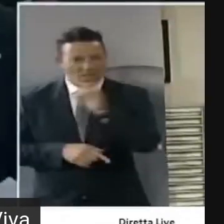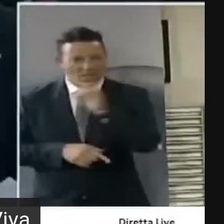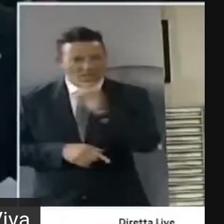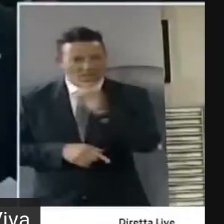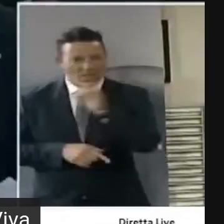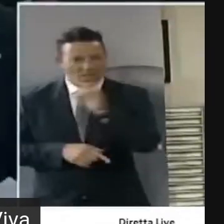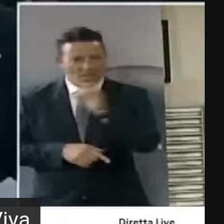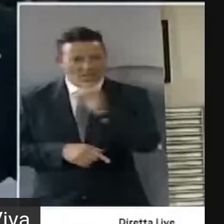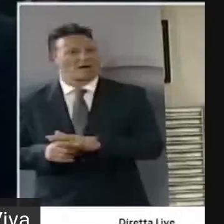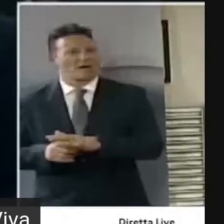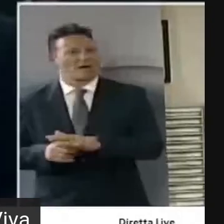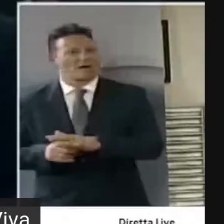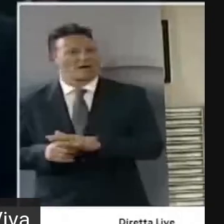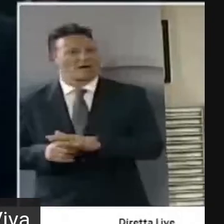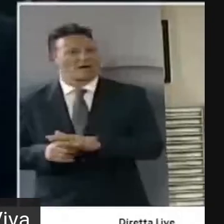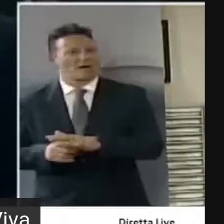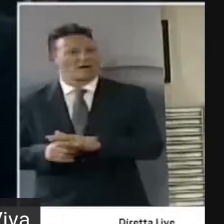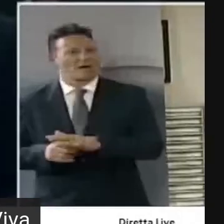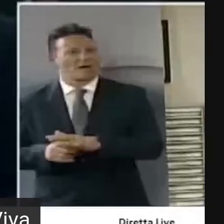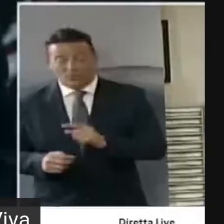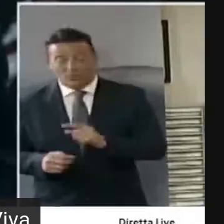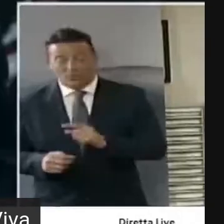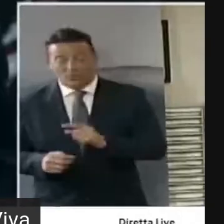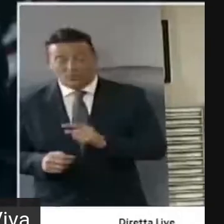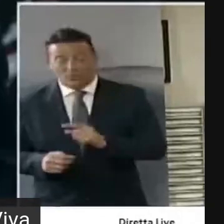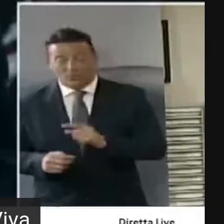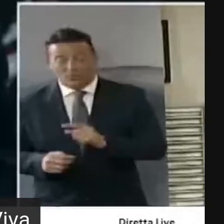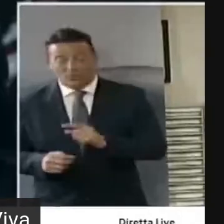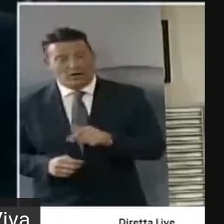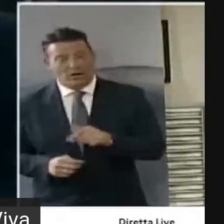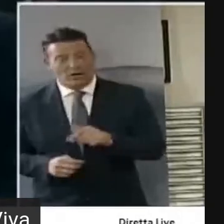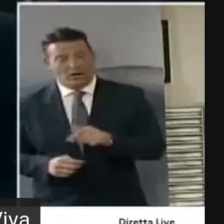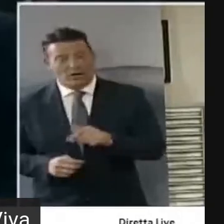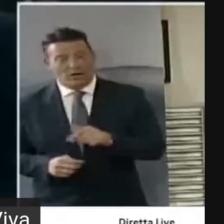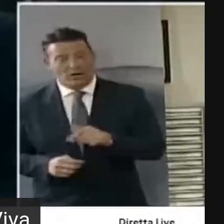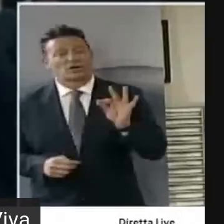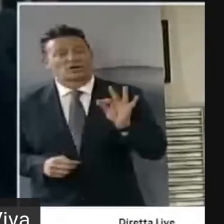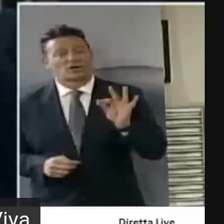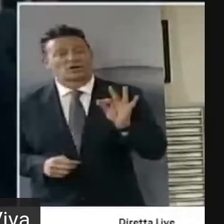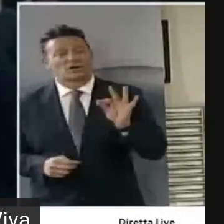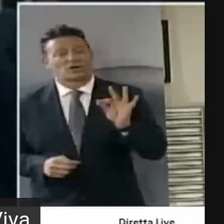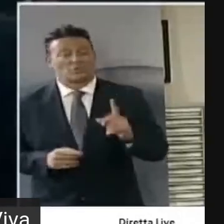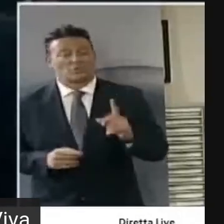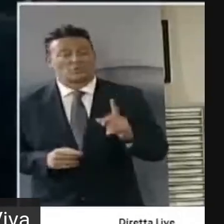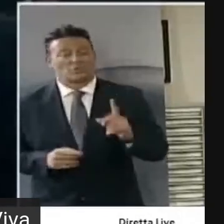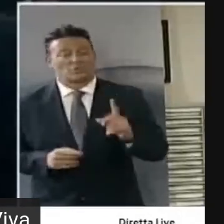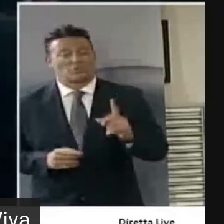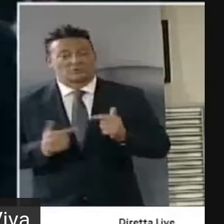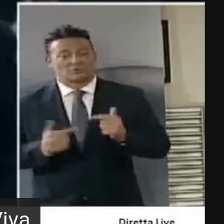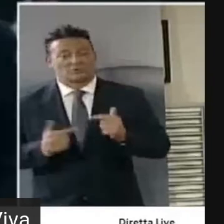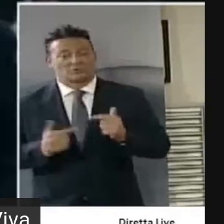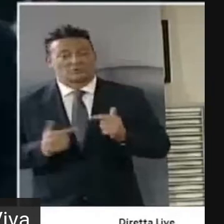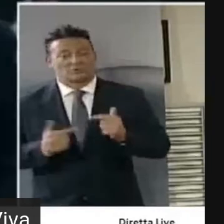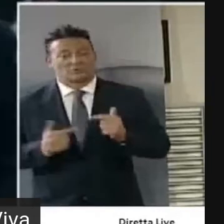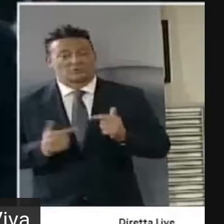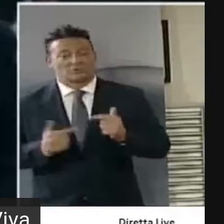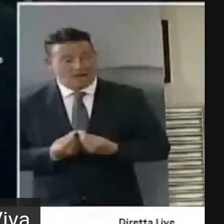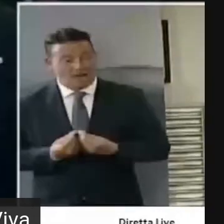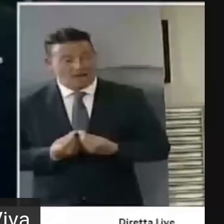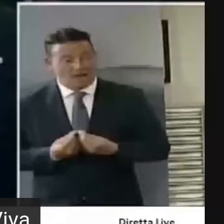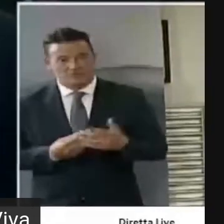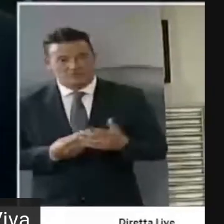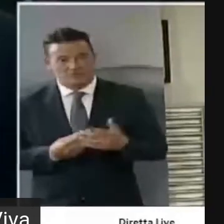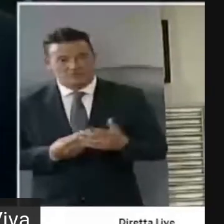Matera, ma è una assoluta scelta strategica politica che insieme a quella fatta per